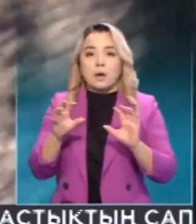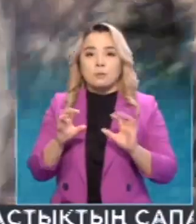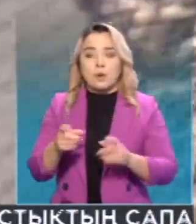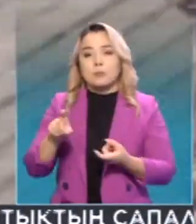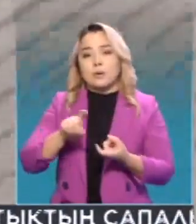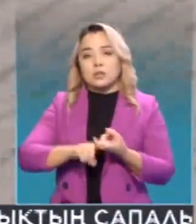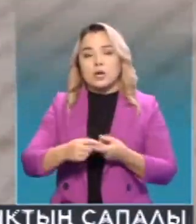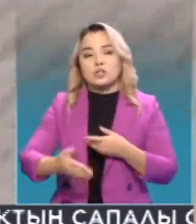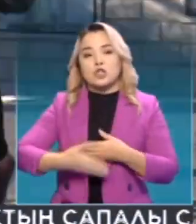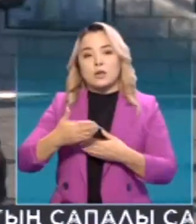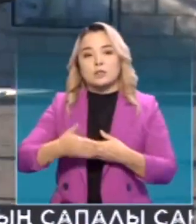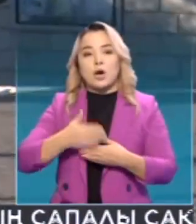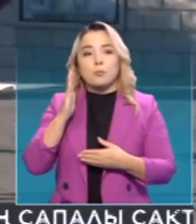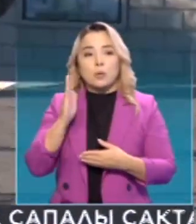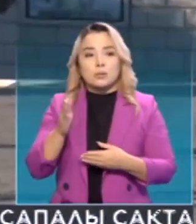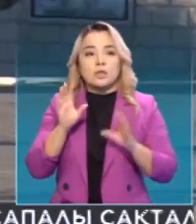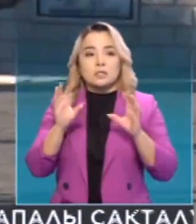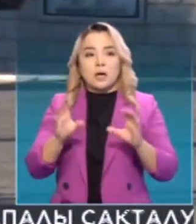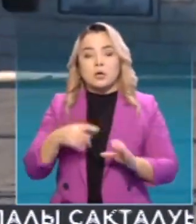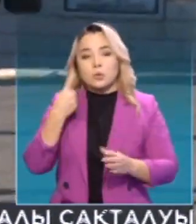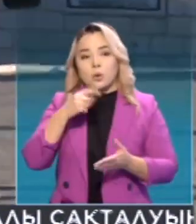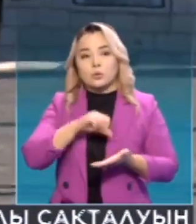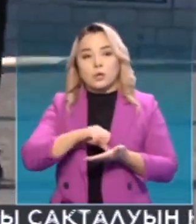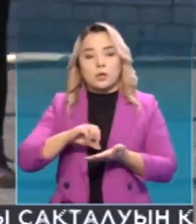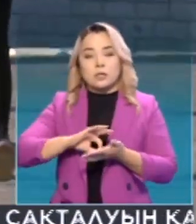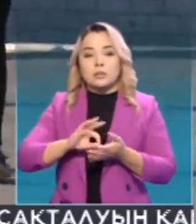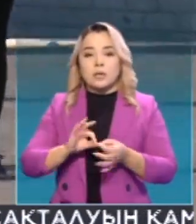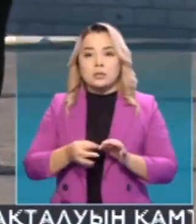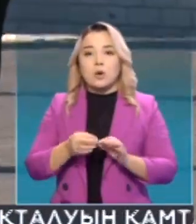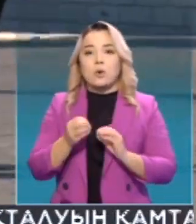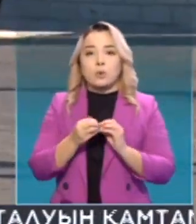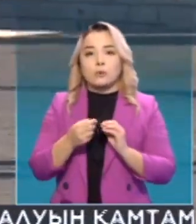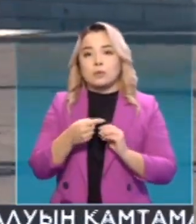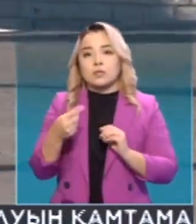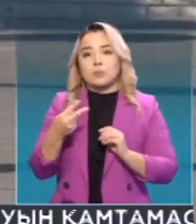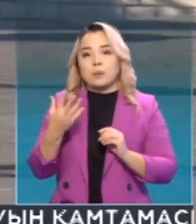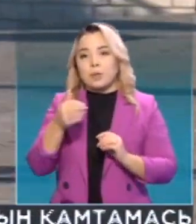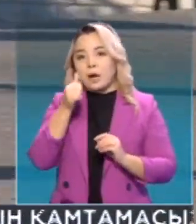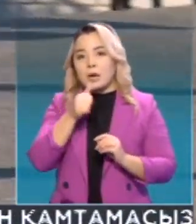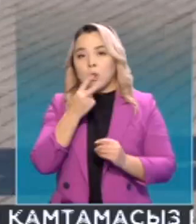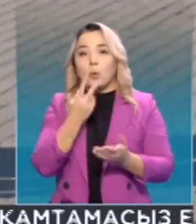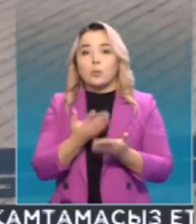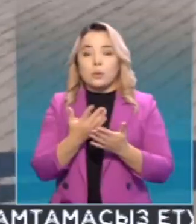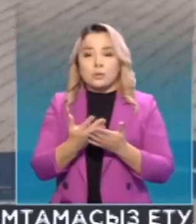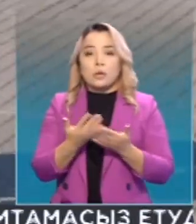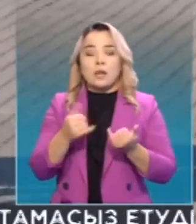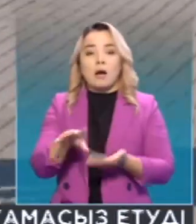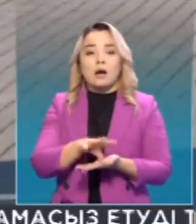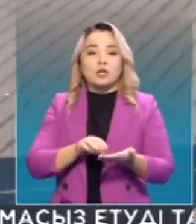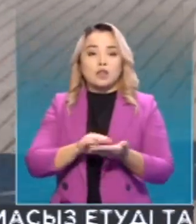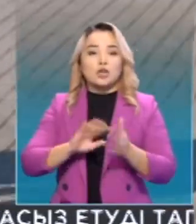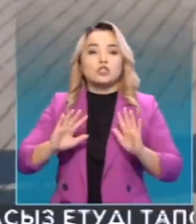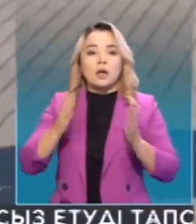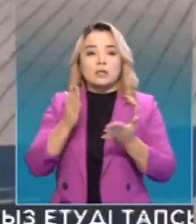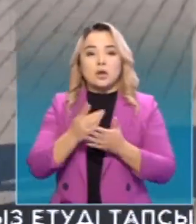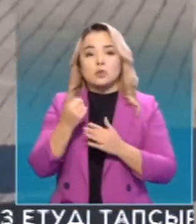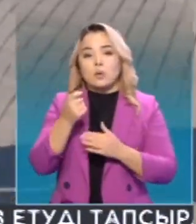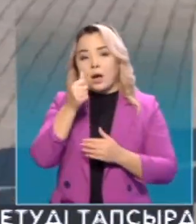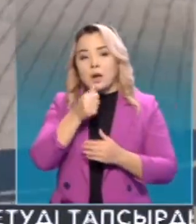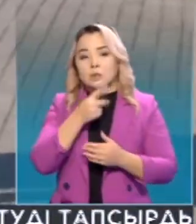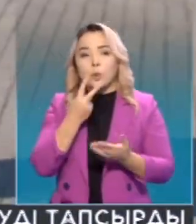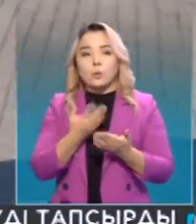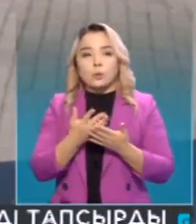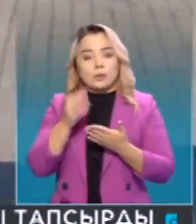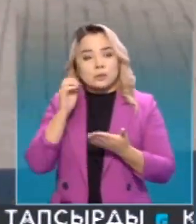бойынша жауапқа тартылады. Заңды тұлғалар үшін 10-нан 25 айлық есептік көрсеткішке дейін, ал қайталанған жағдайда 100 айлық